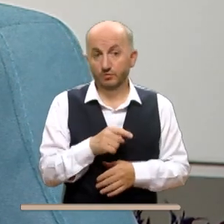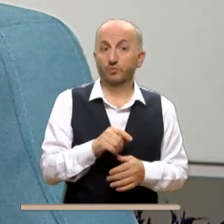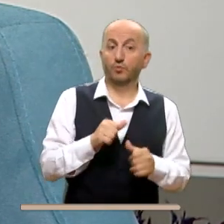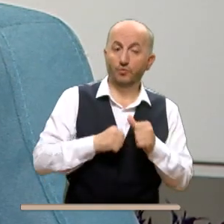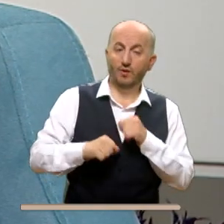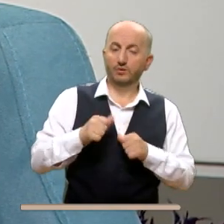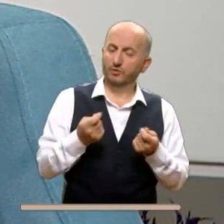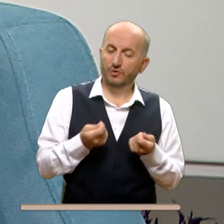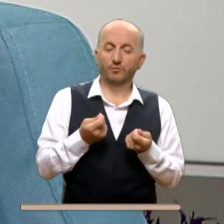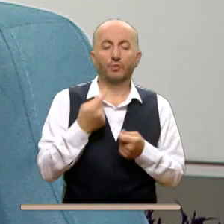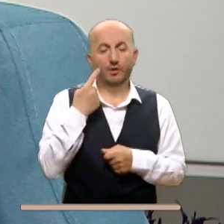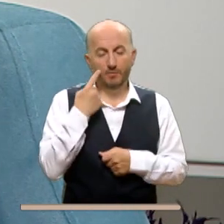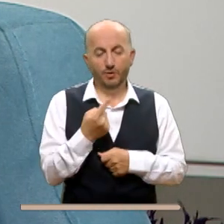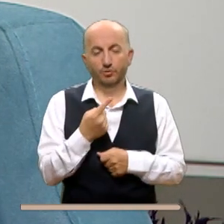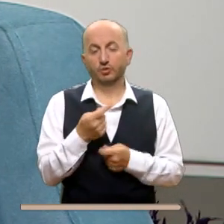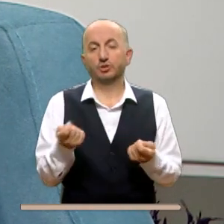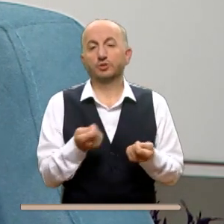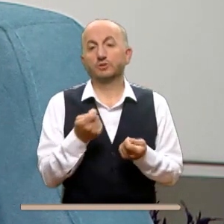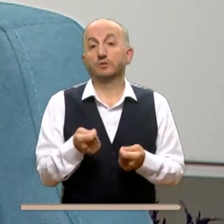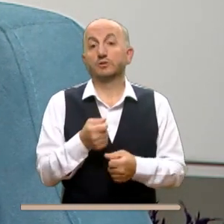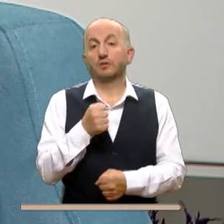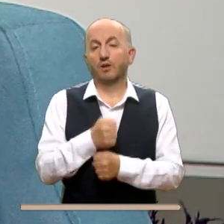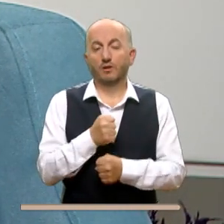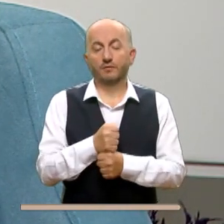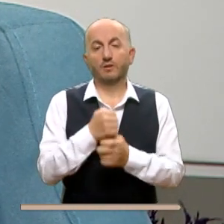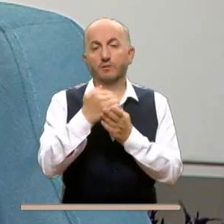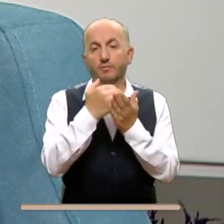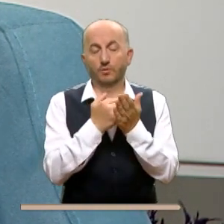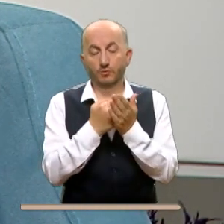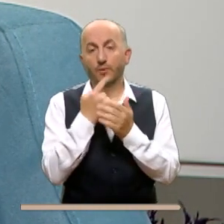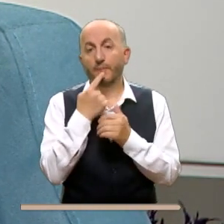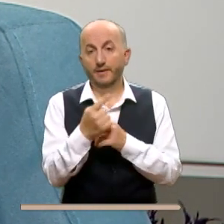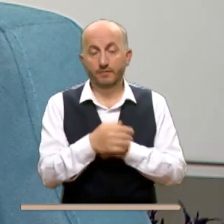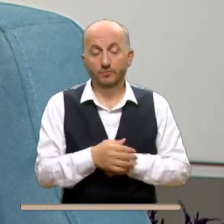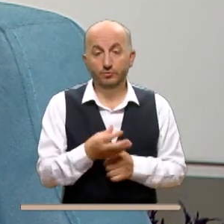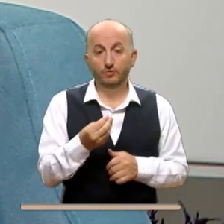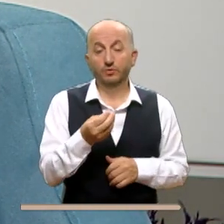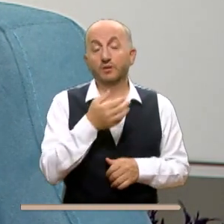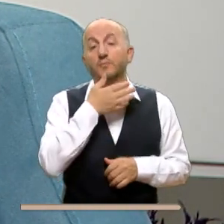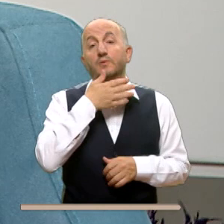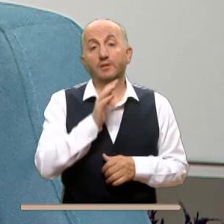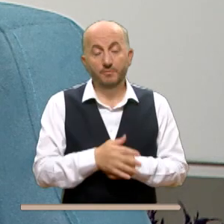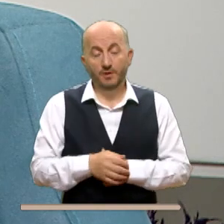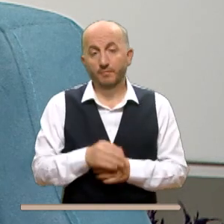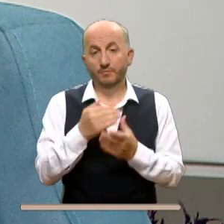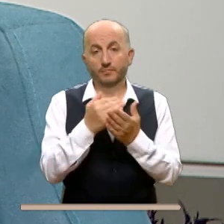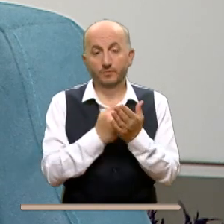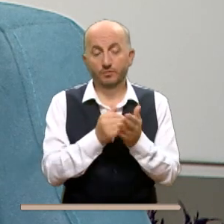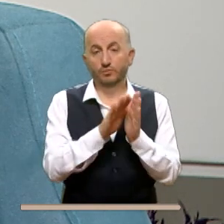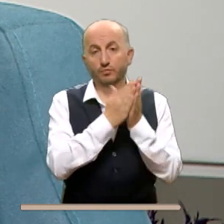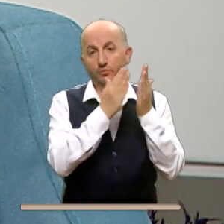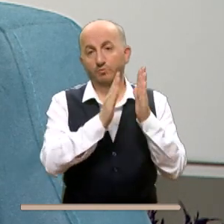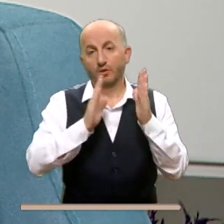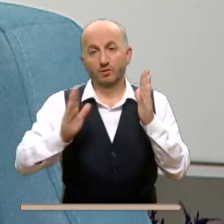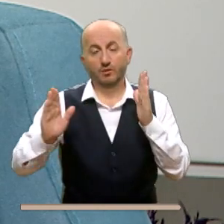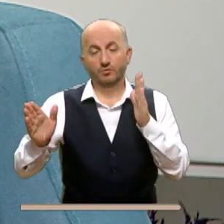olaya bakıyorsak, iş garantili bir program diyebilirim bu programa. Çok da bilinmeyen bir program. Kesinlikle kütüphanecilik ve arşivcilik